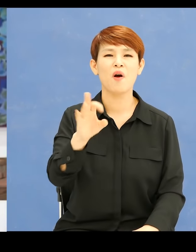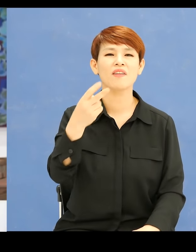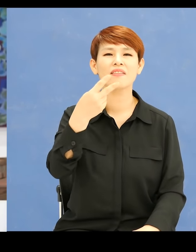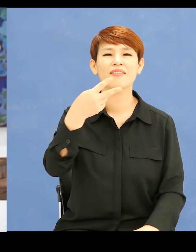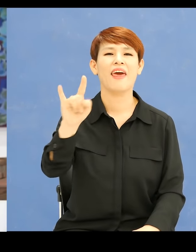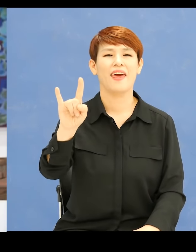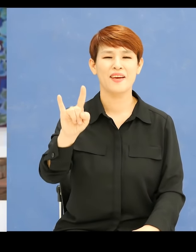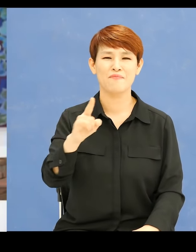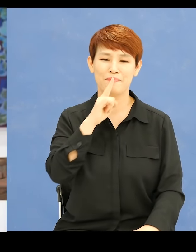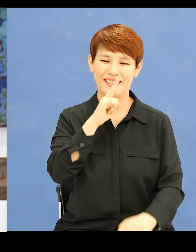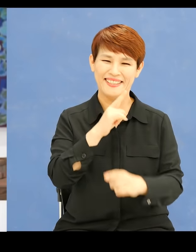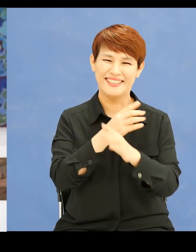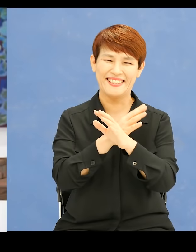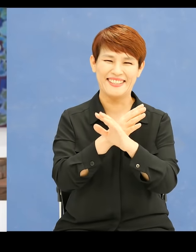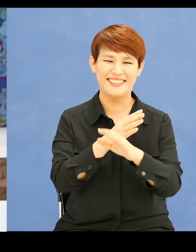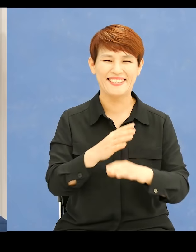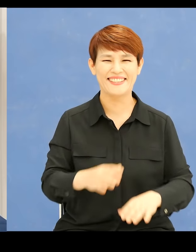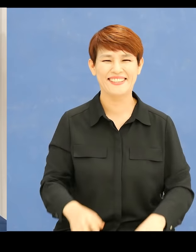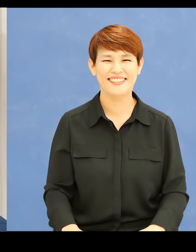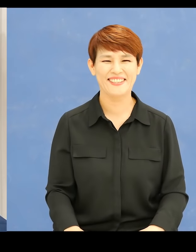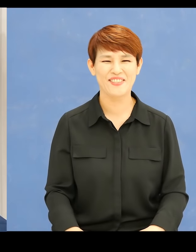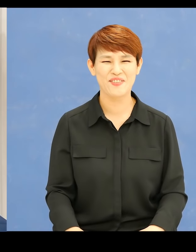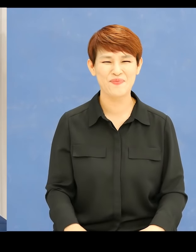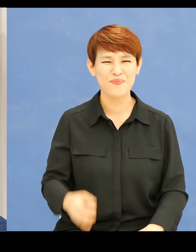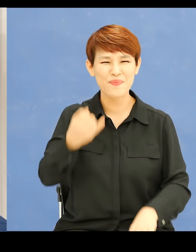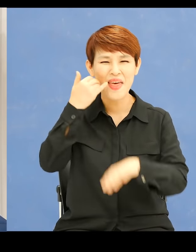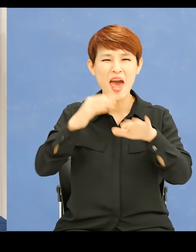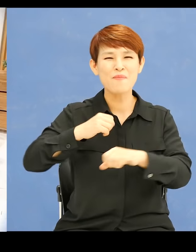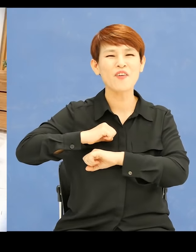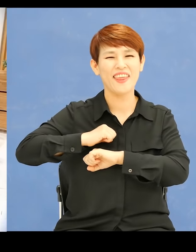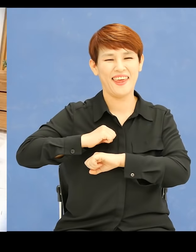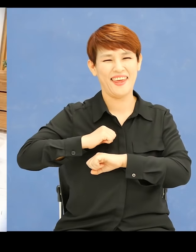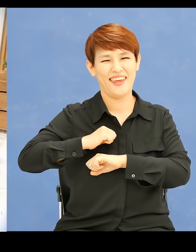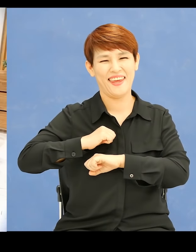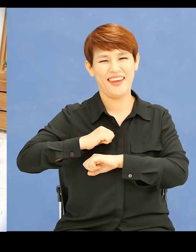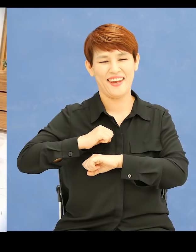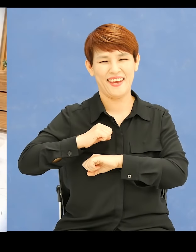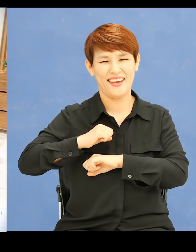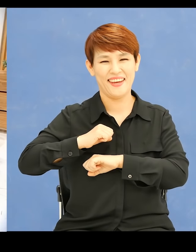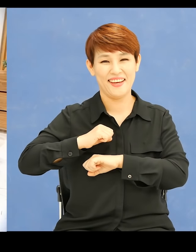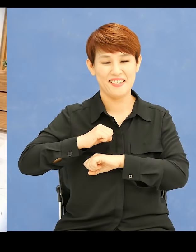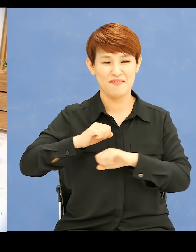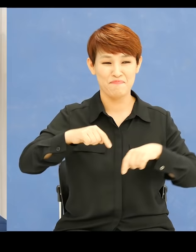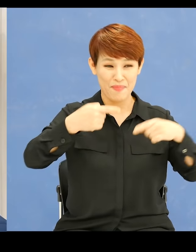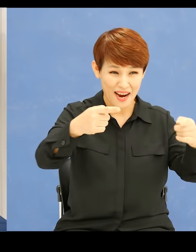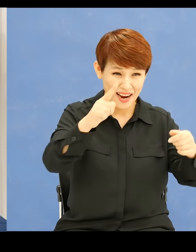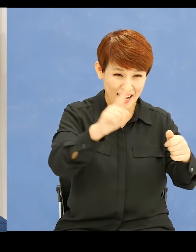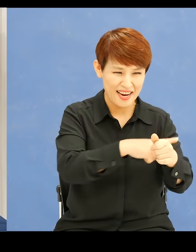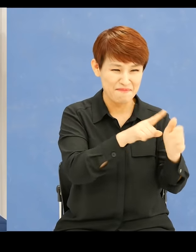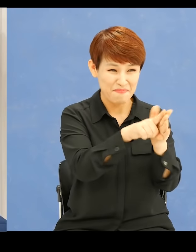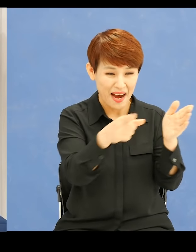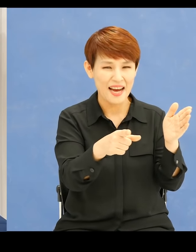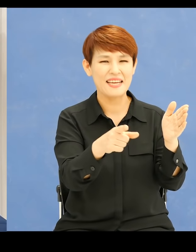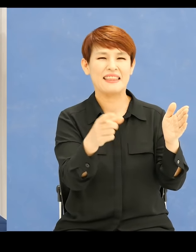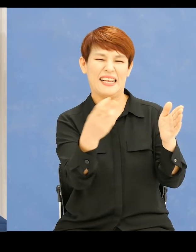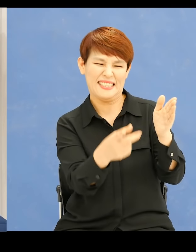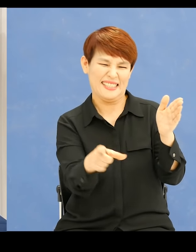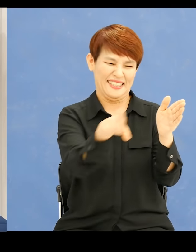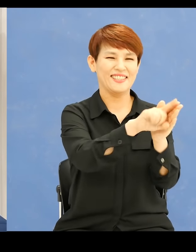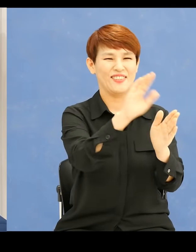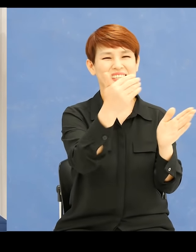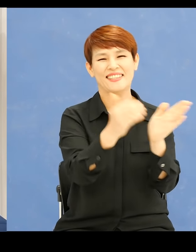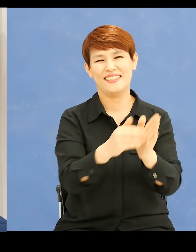해병대라고. 거기 예, 가서 신앙을 완전히 떠났다가 해병대학교. 힘들죠. 네. 그래서 지금은 열심히